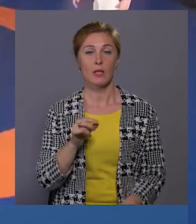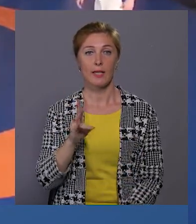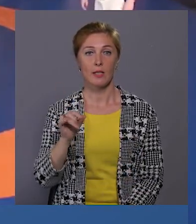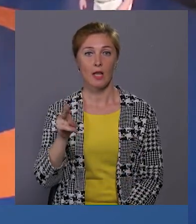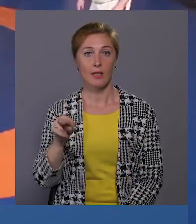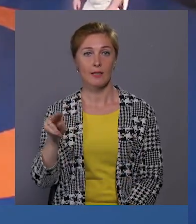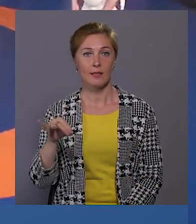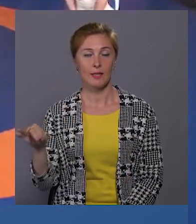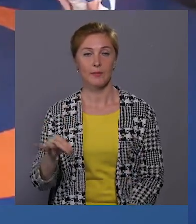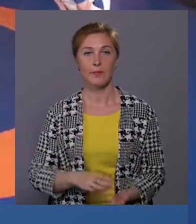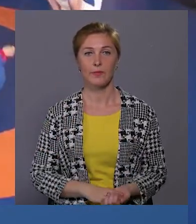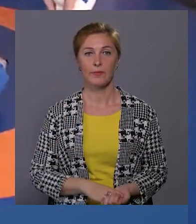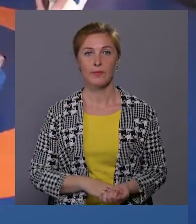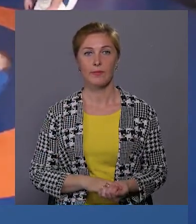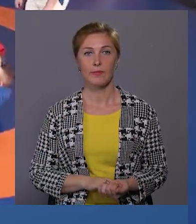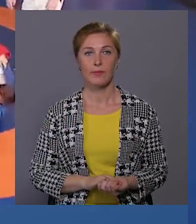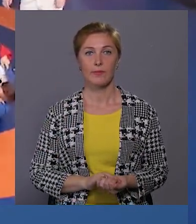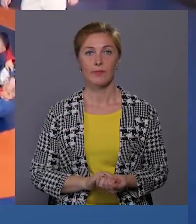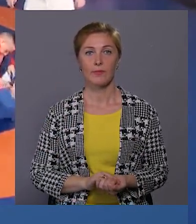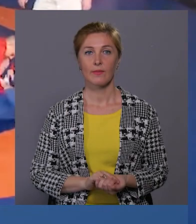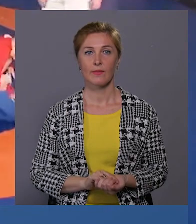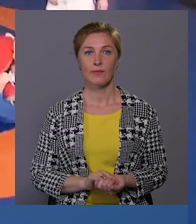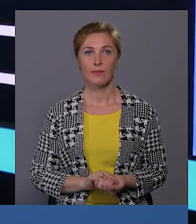Тетяна Самсонюк, Валерій Телеховський. Новини міста.